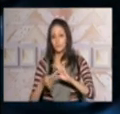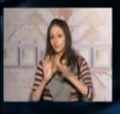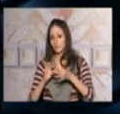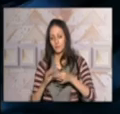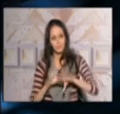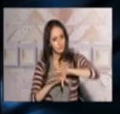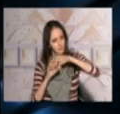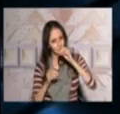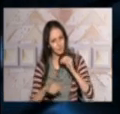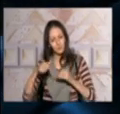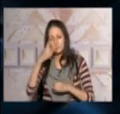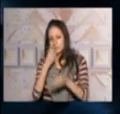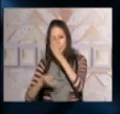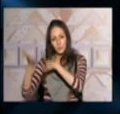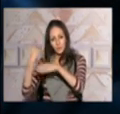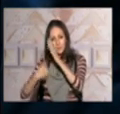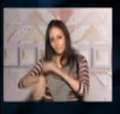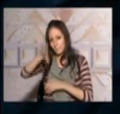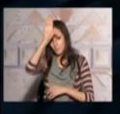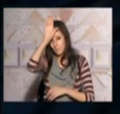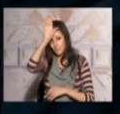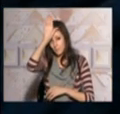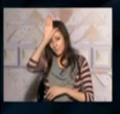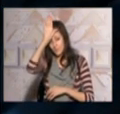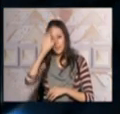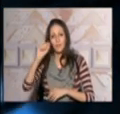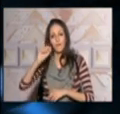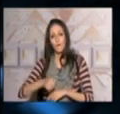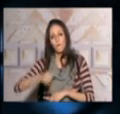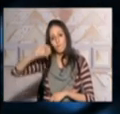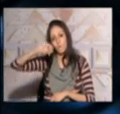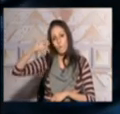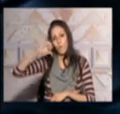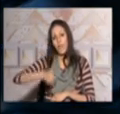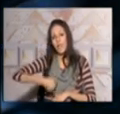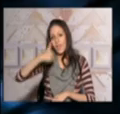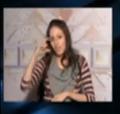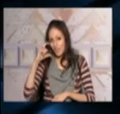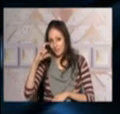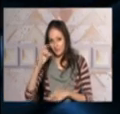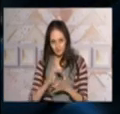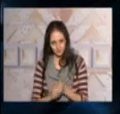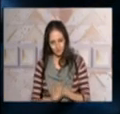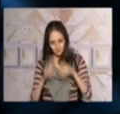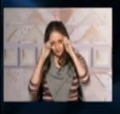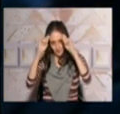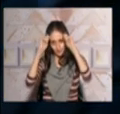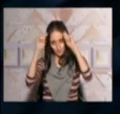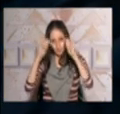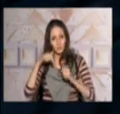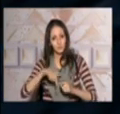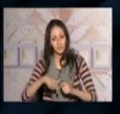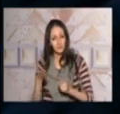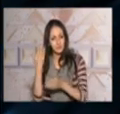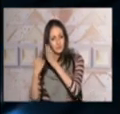عهد الملك فؤاد والملك مانويل في رومانيا، ووقتها كان لنا السفارة في بوخارست ولنا